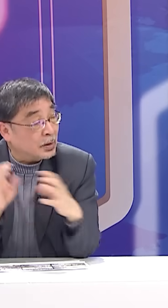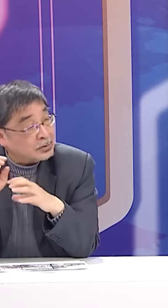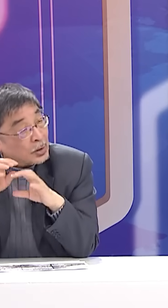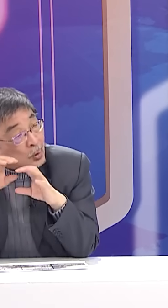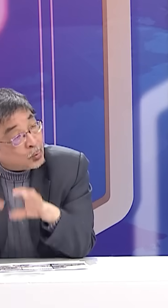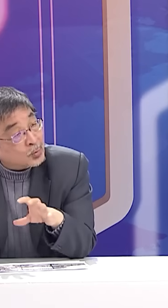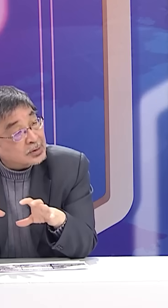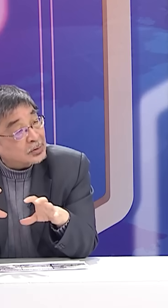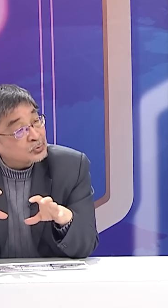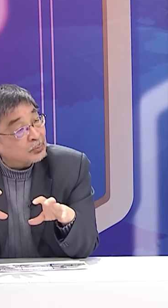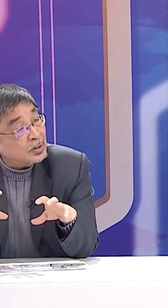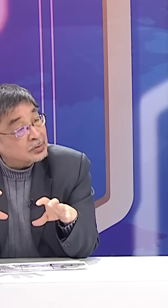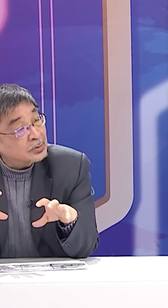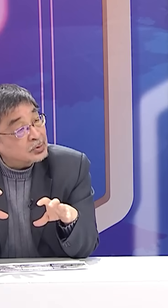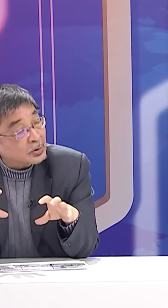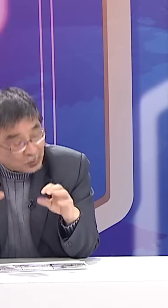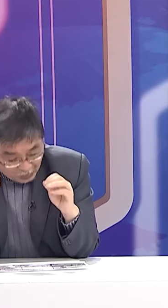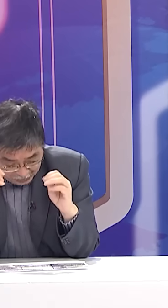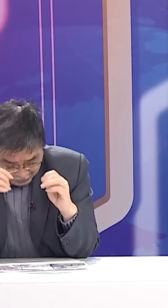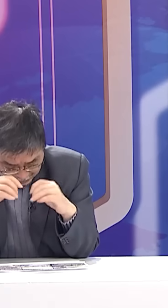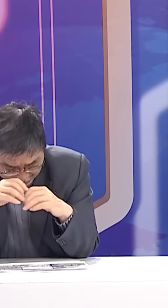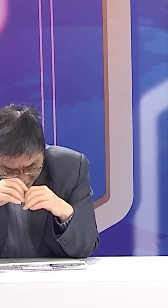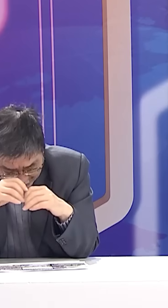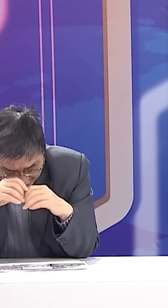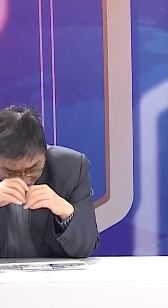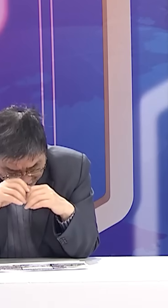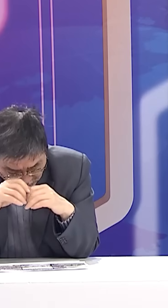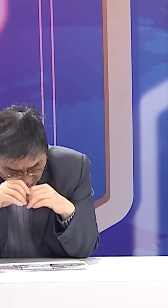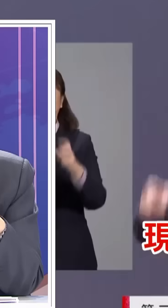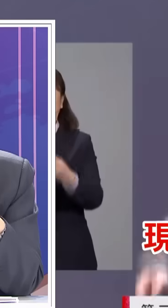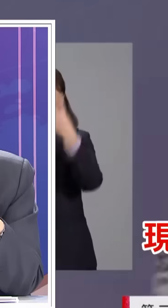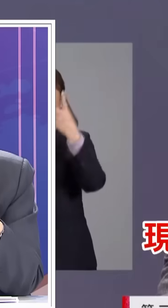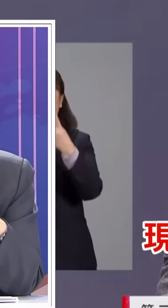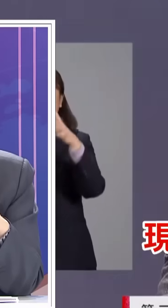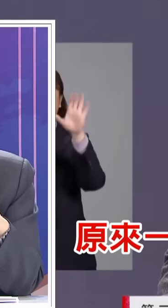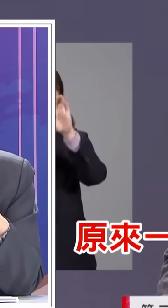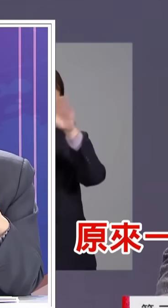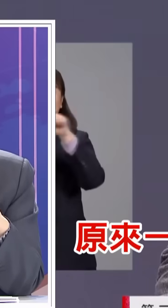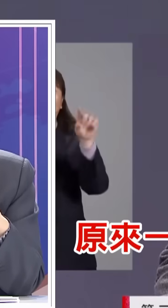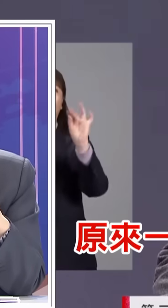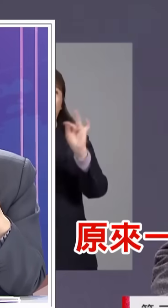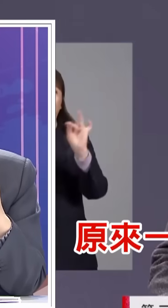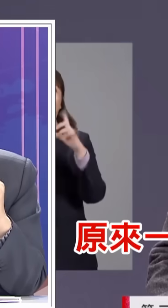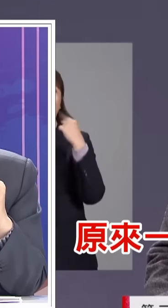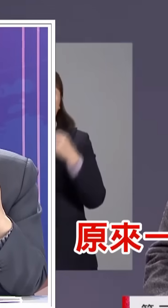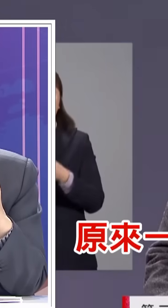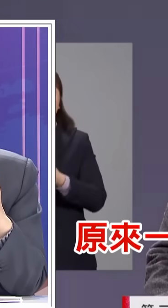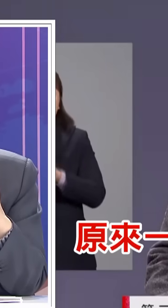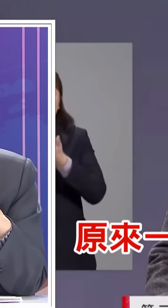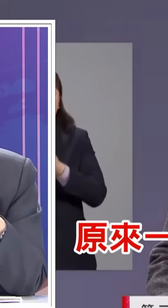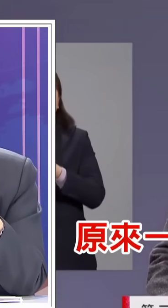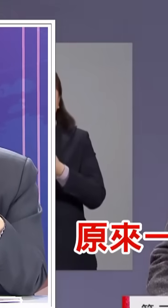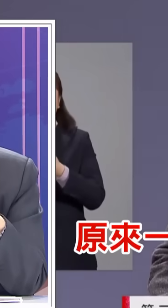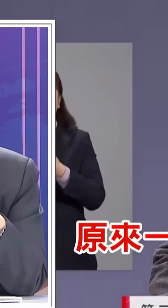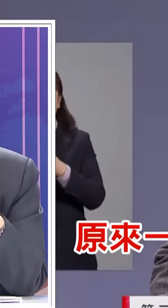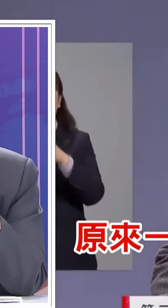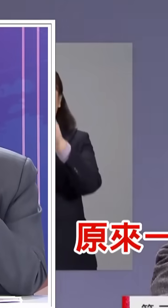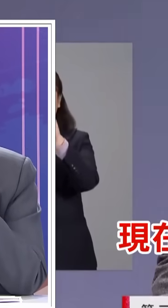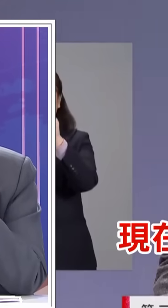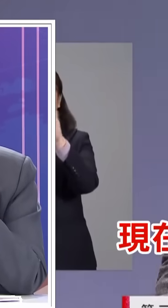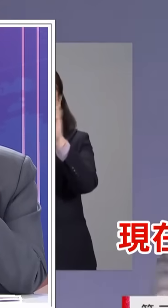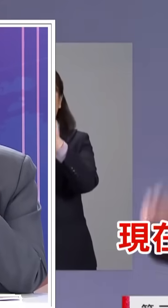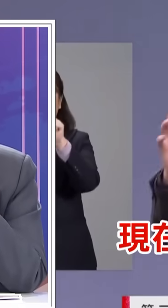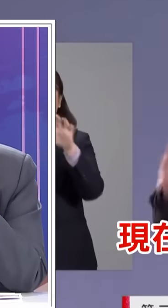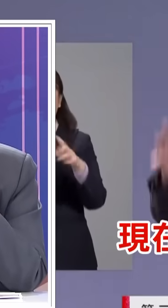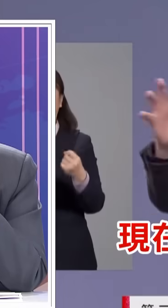守住了，然后再扩张选票这块了哈。那另外就是说，有关于这个萧美琴，现在看起来就